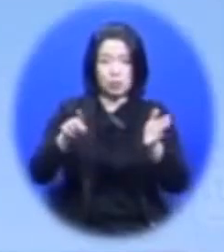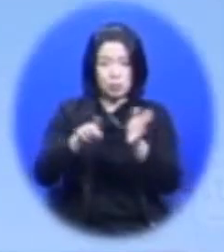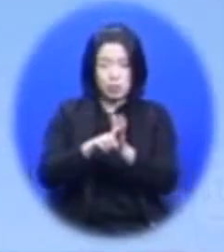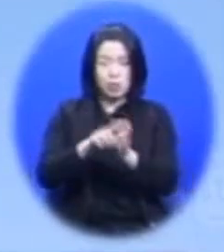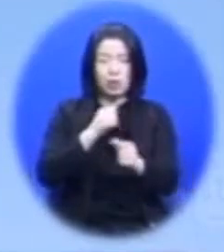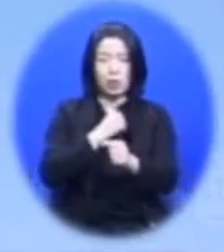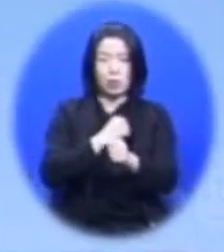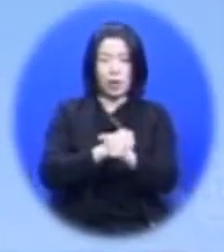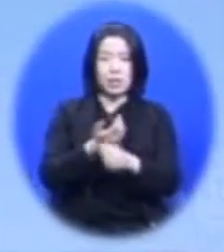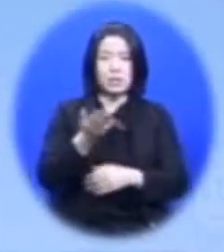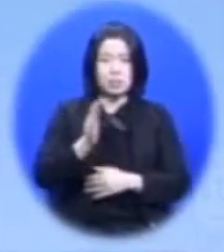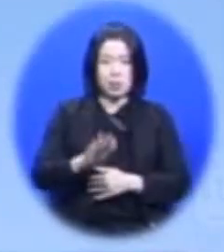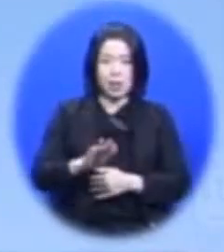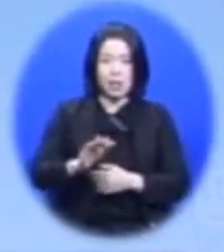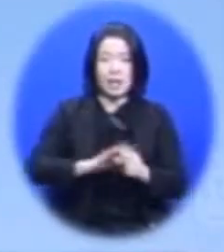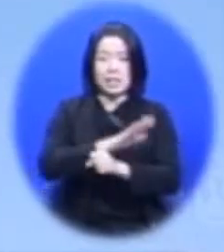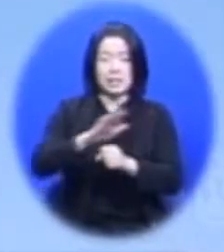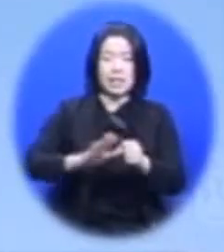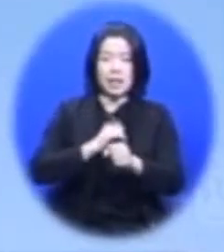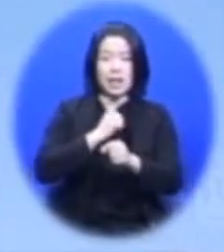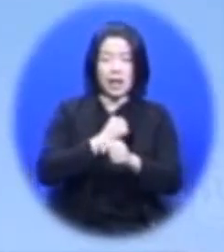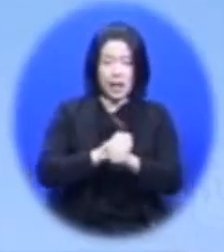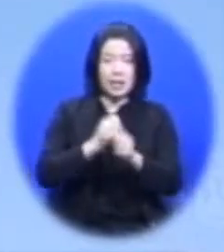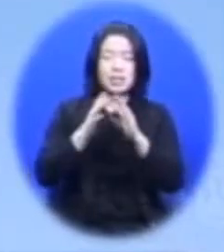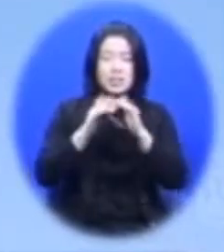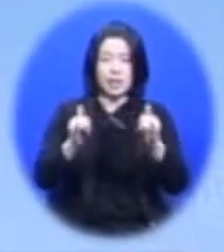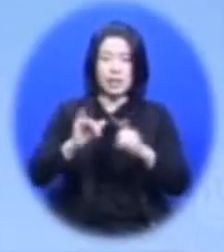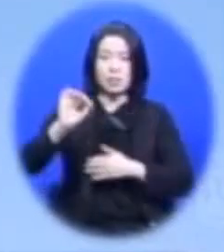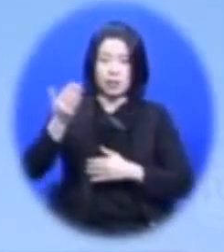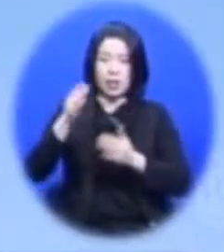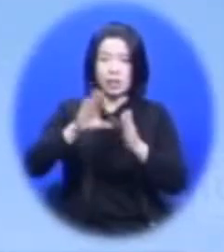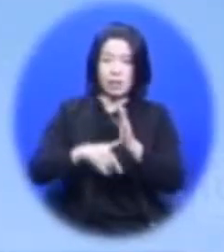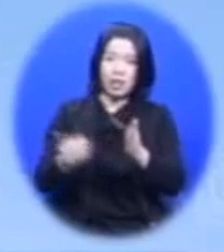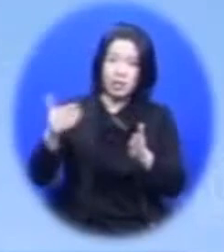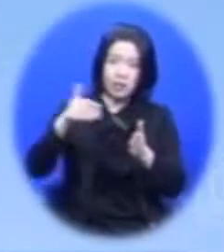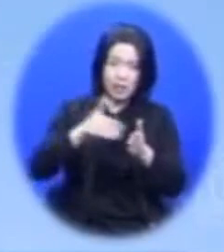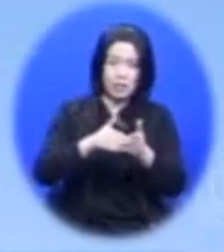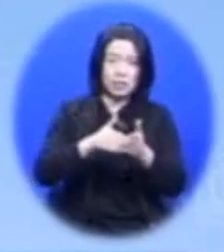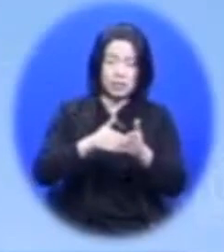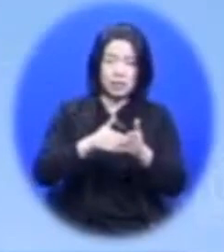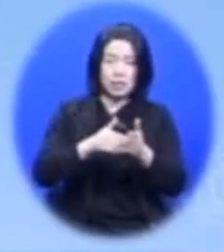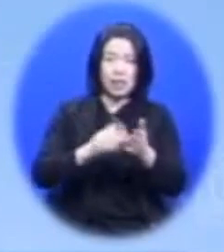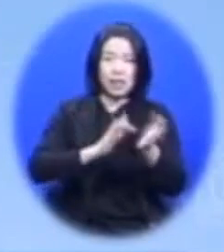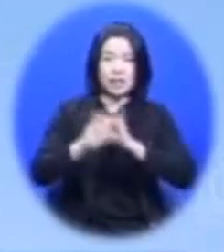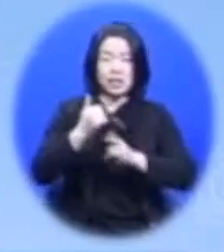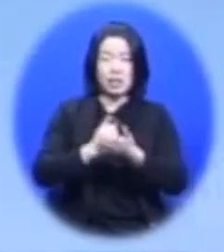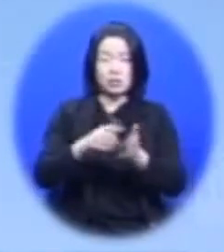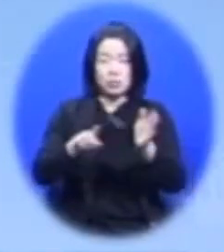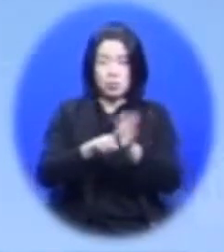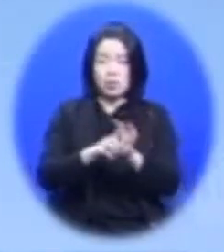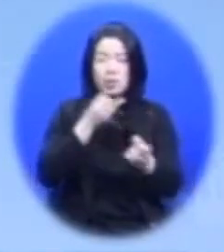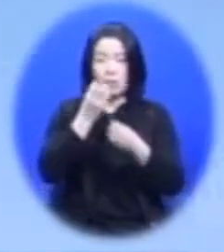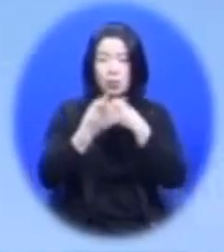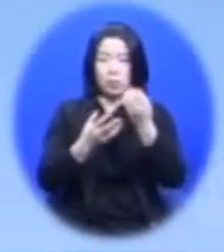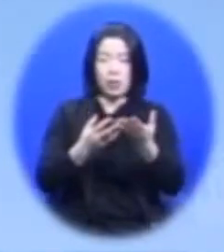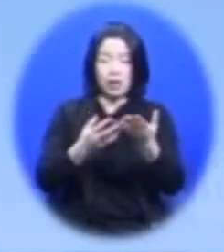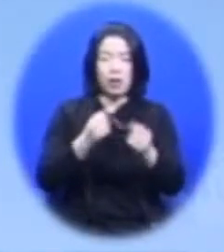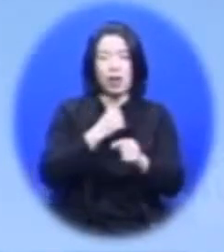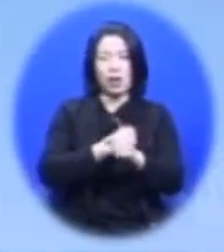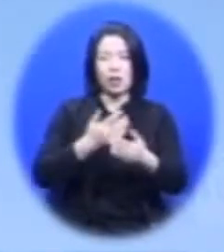하면서 사랑하는 사람이 될 때까지는 예수 믿는다는 고백을 하기가 참